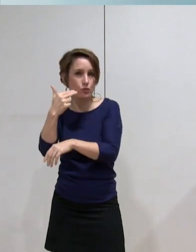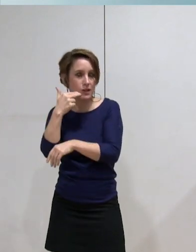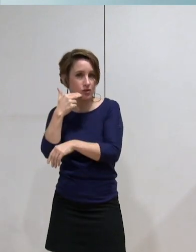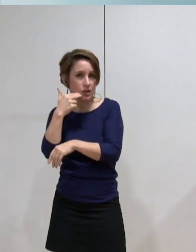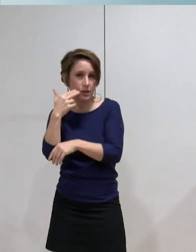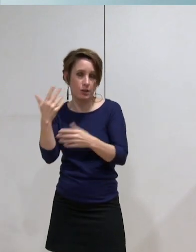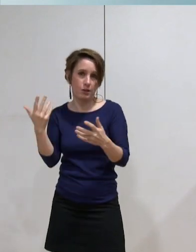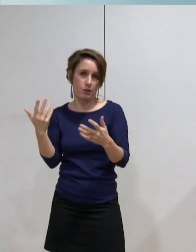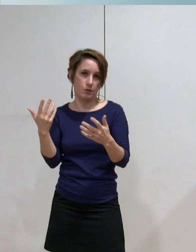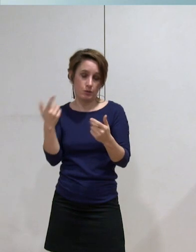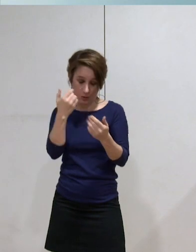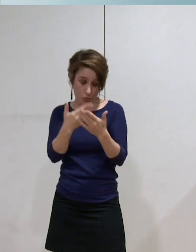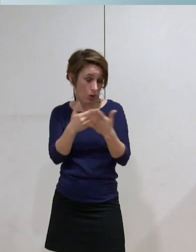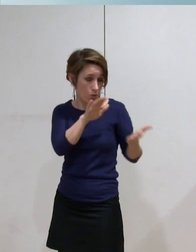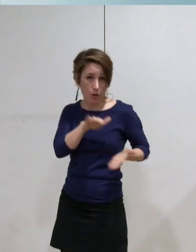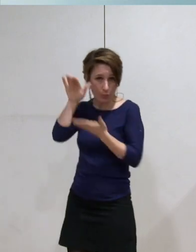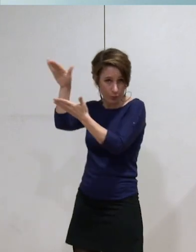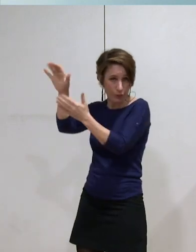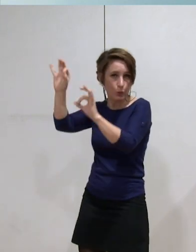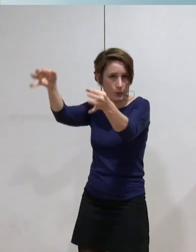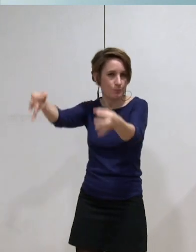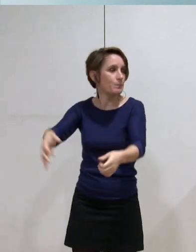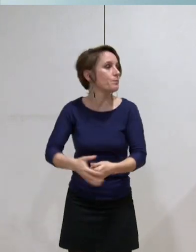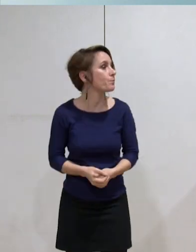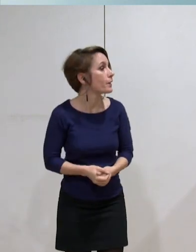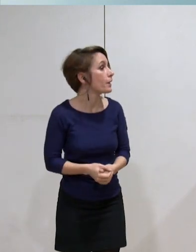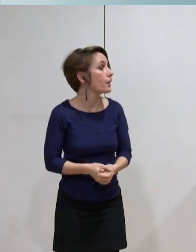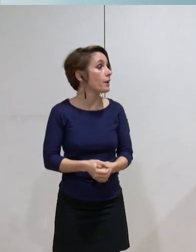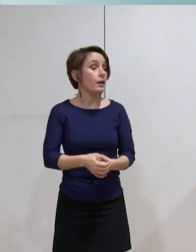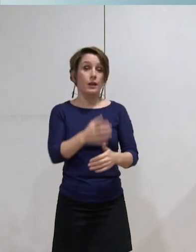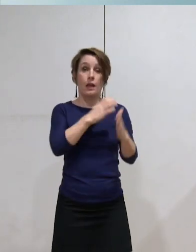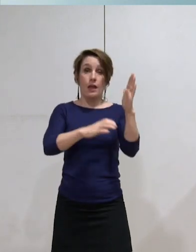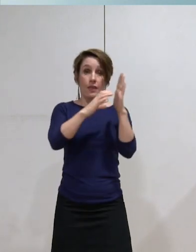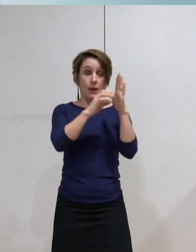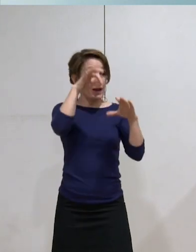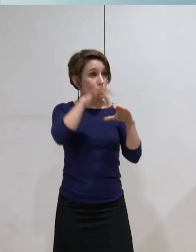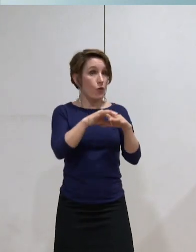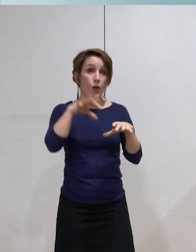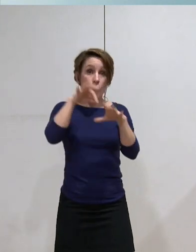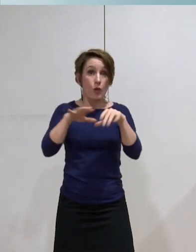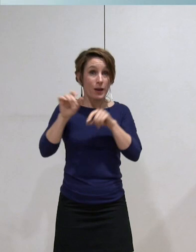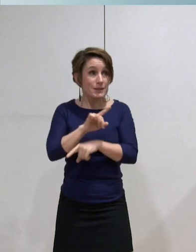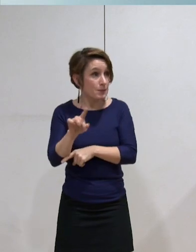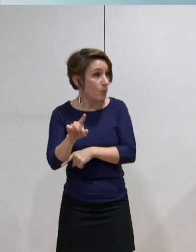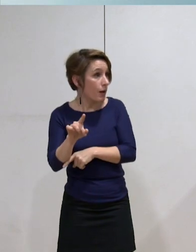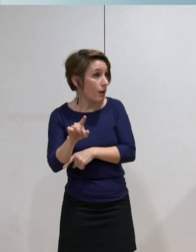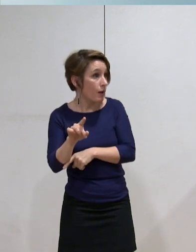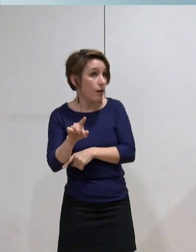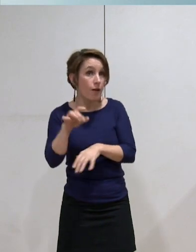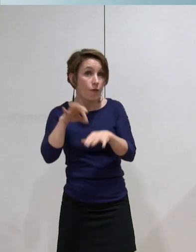budget général je mets cette délibération au voix qui ne prend pas part au vote